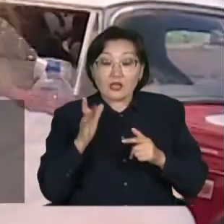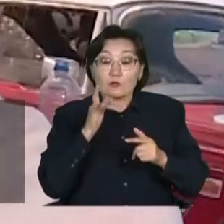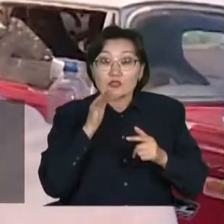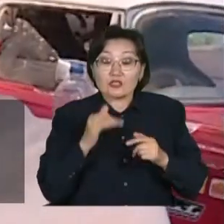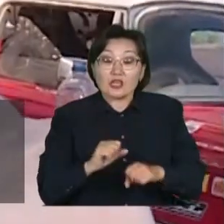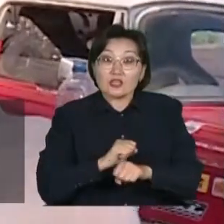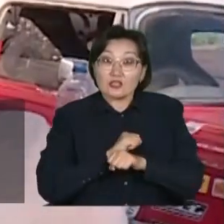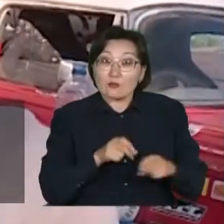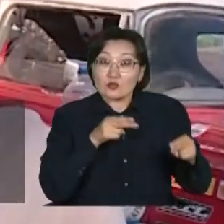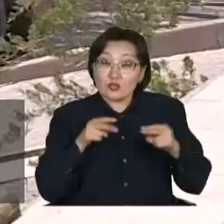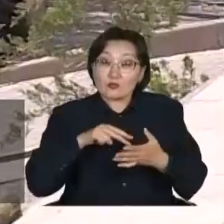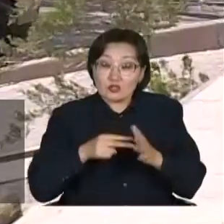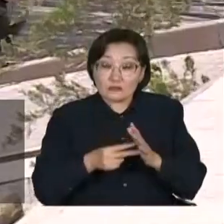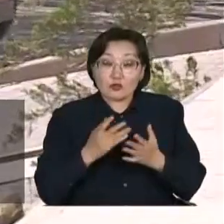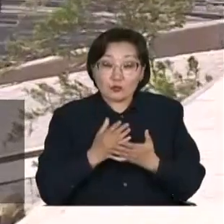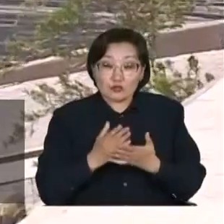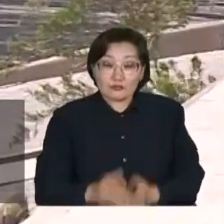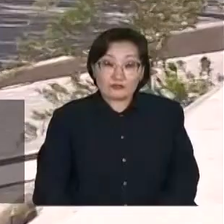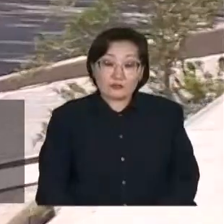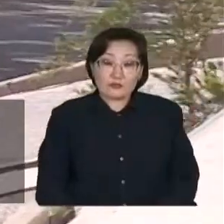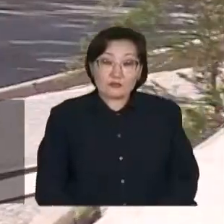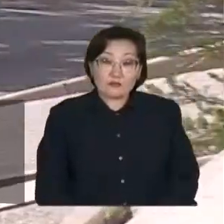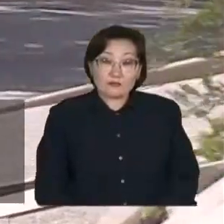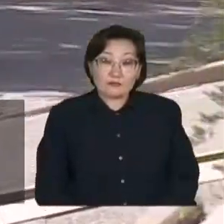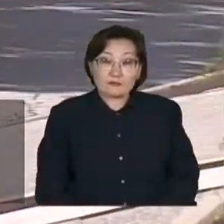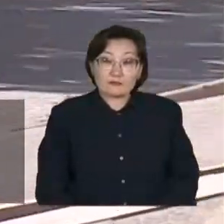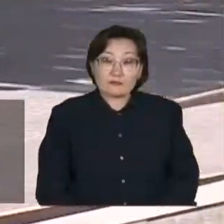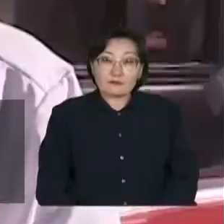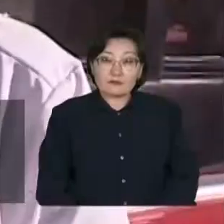уақытта демалуға келуді жоспарлап отырмыз.